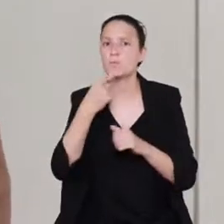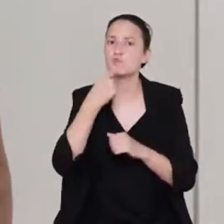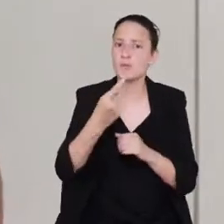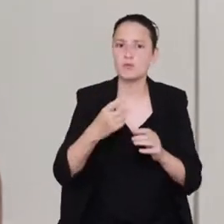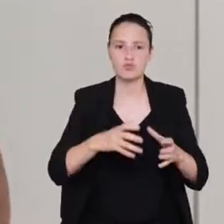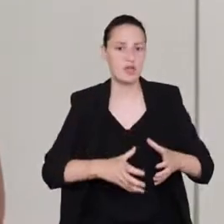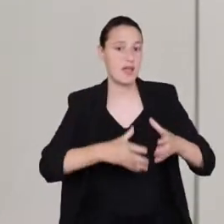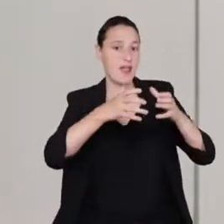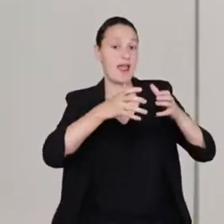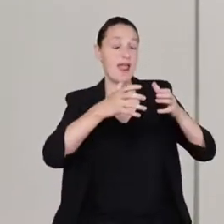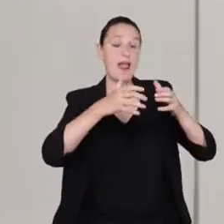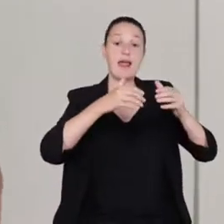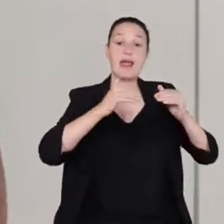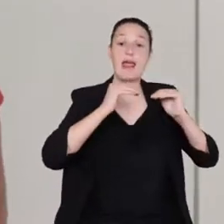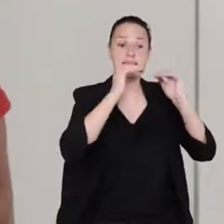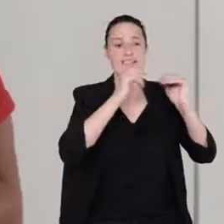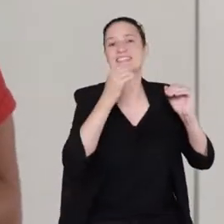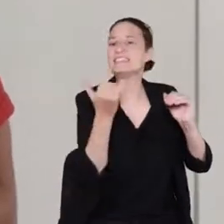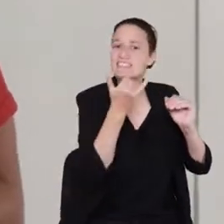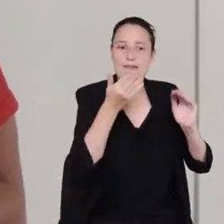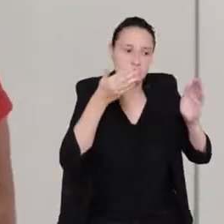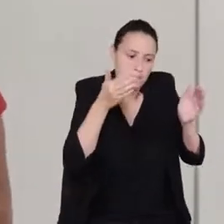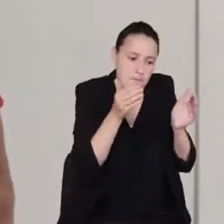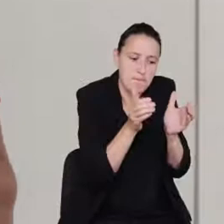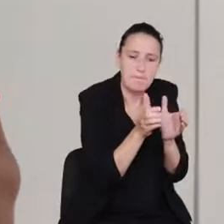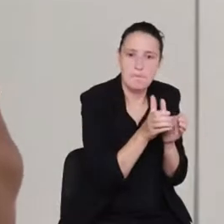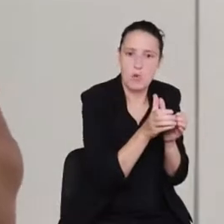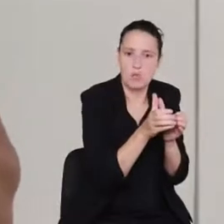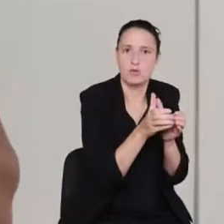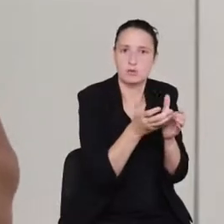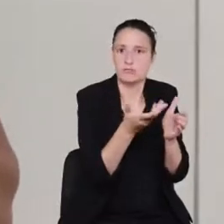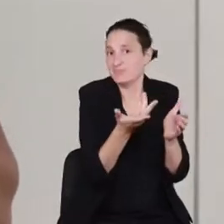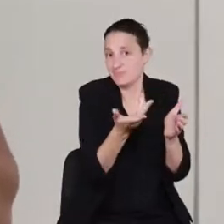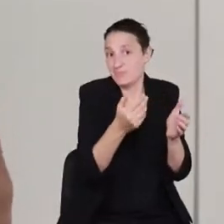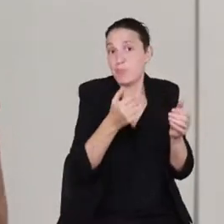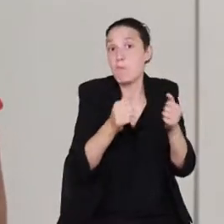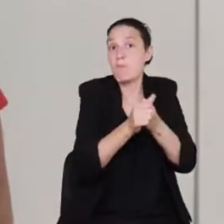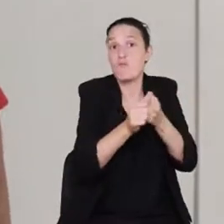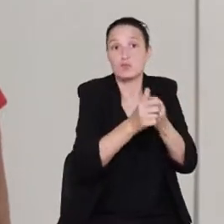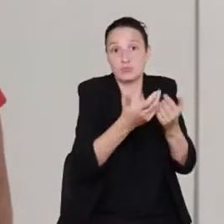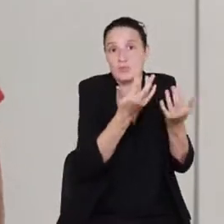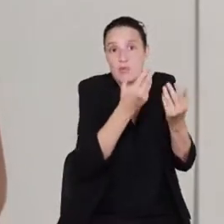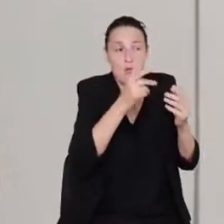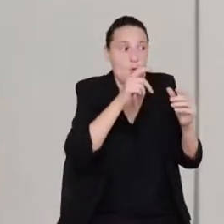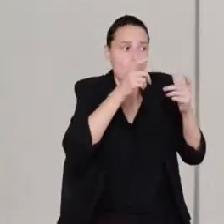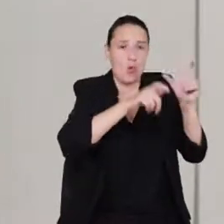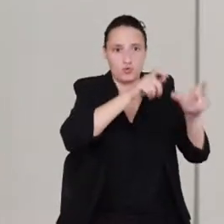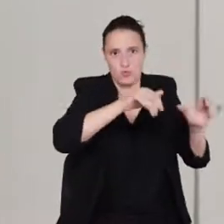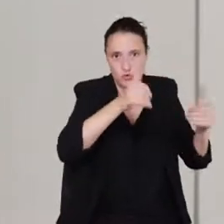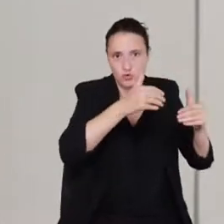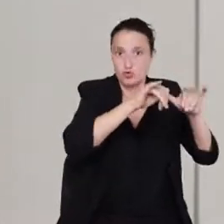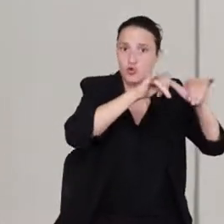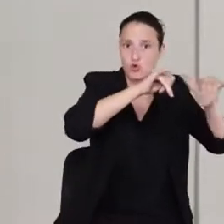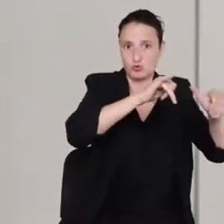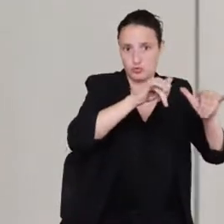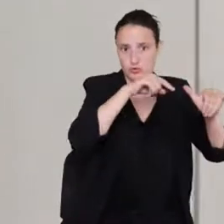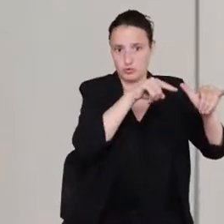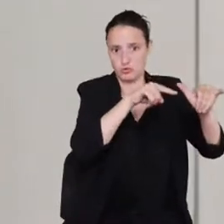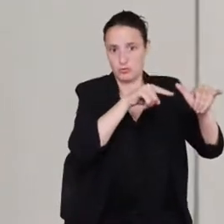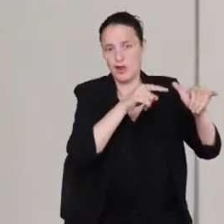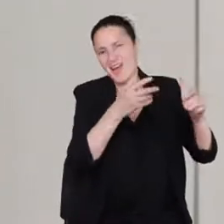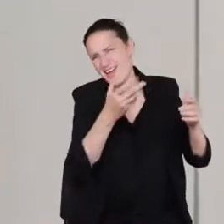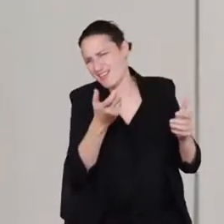elity zawsze są wąskie i że to jest element definicji. Można też także powiedzieć, że czasami nie ma czego